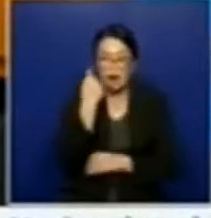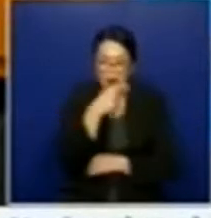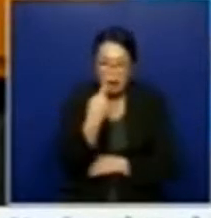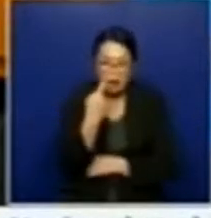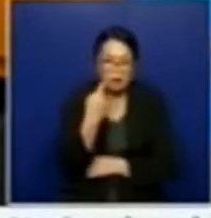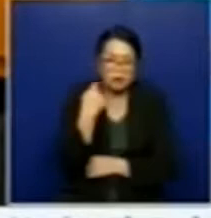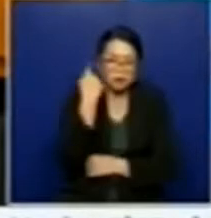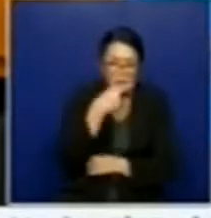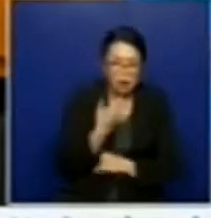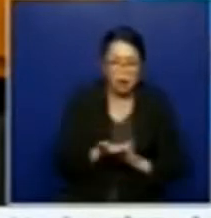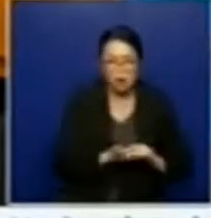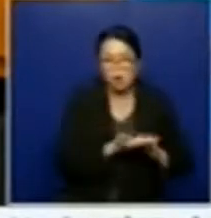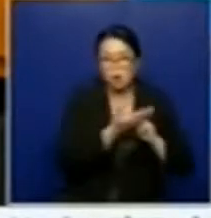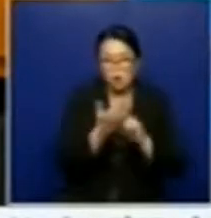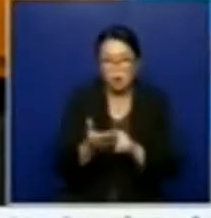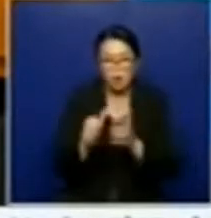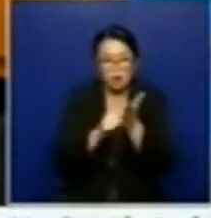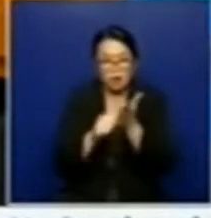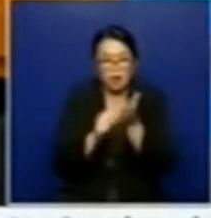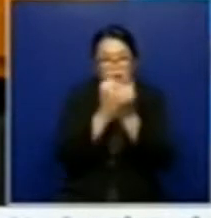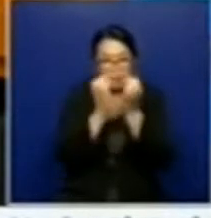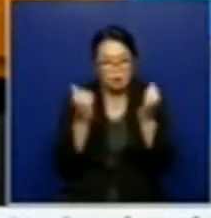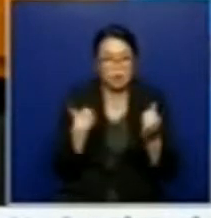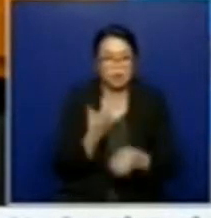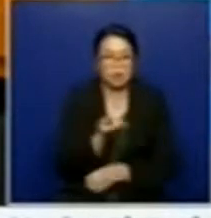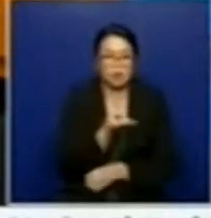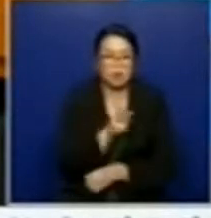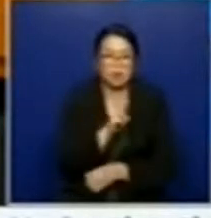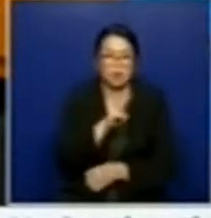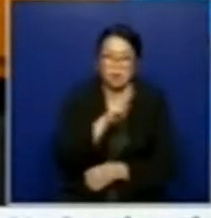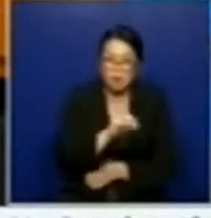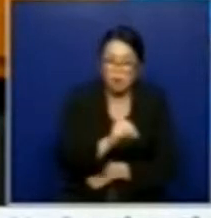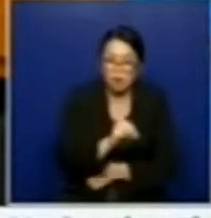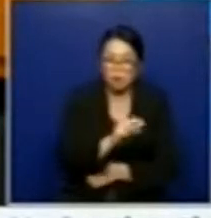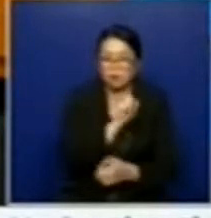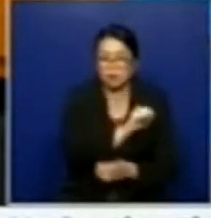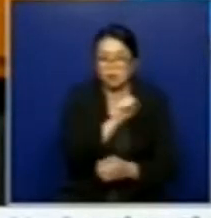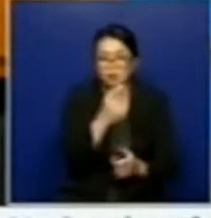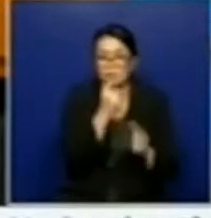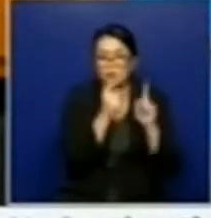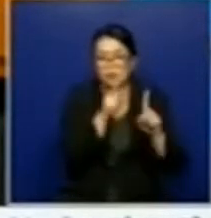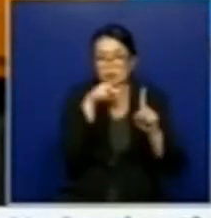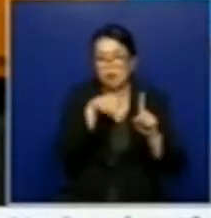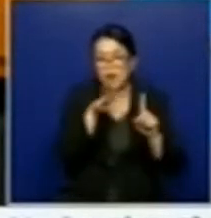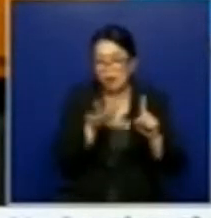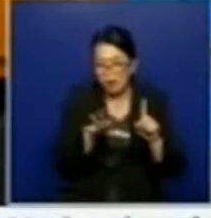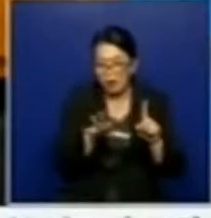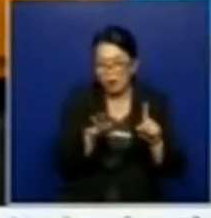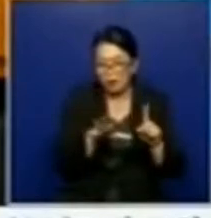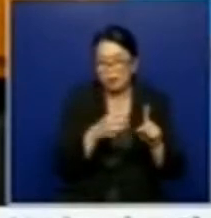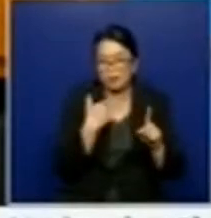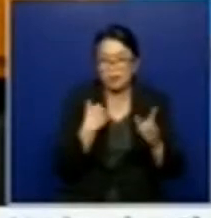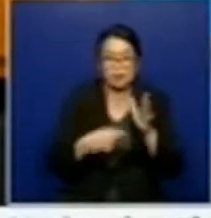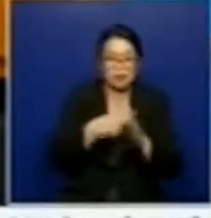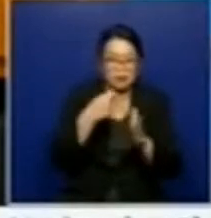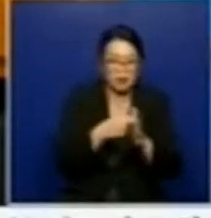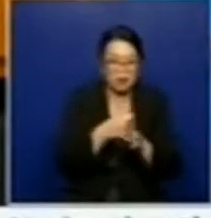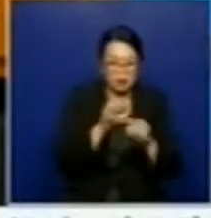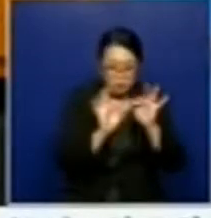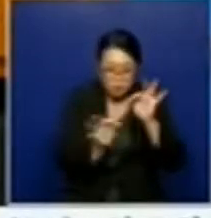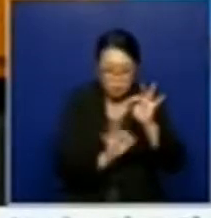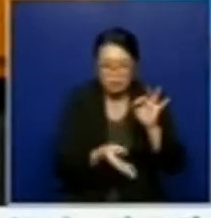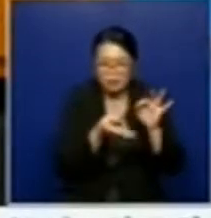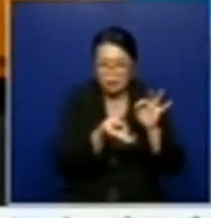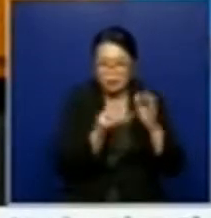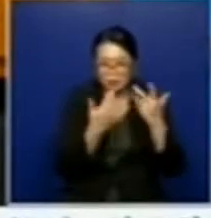นขอเพื่อจะแก้รัฐธรรมนูญได้ก็มีครม.ส.ส.1ใน5สมาชิก1ใน5ของ2สภามีเงื่อนไขพ่วงท้ายมานิดหน่อย